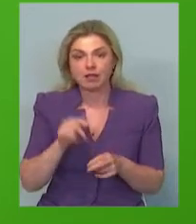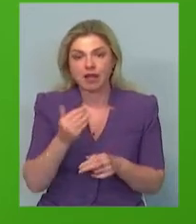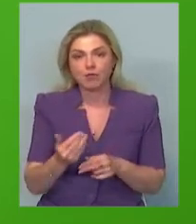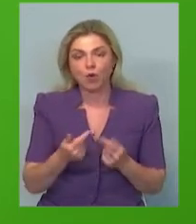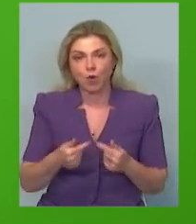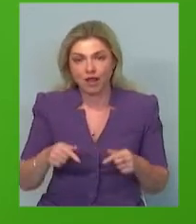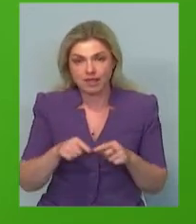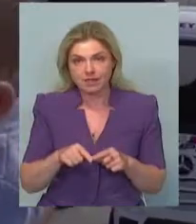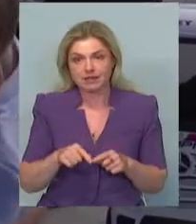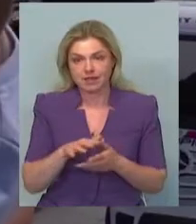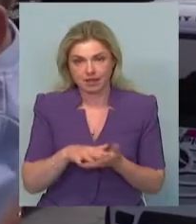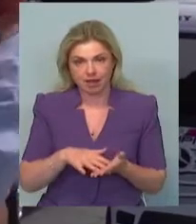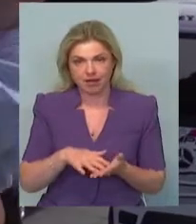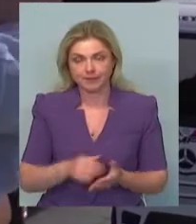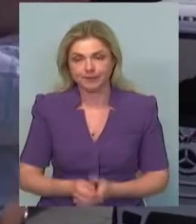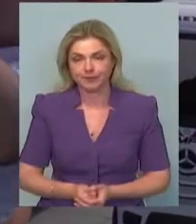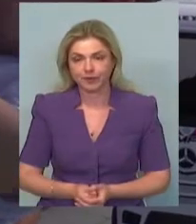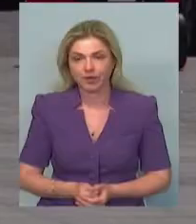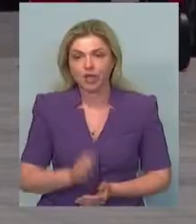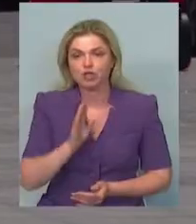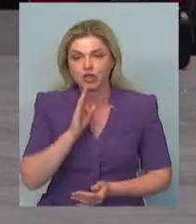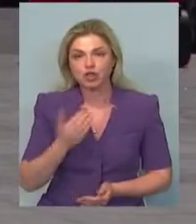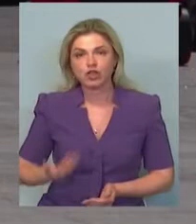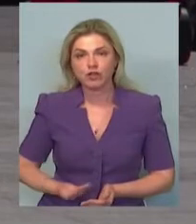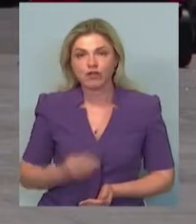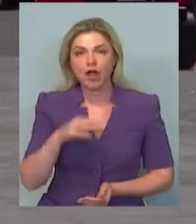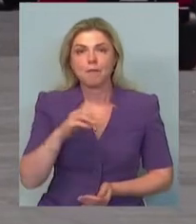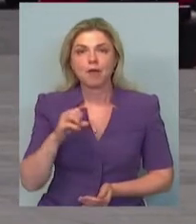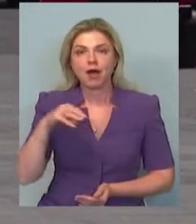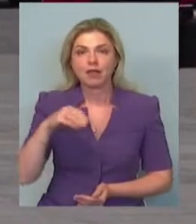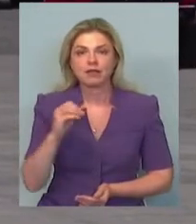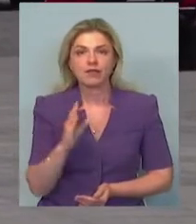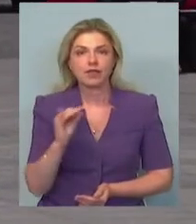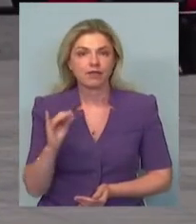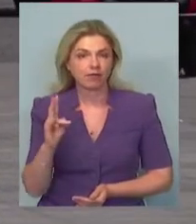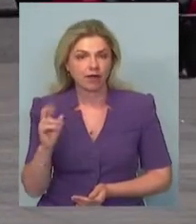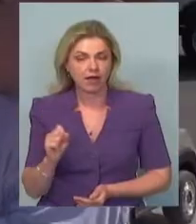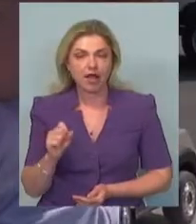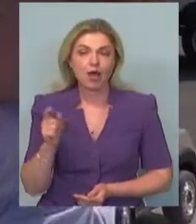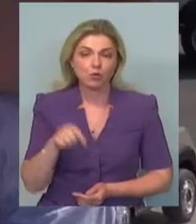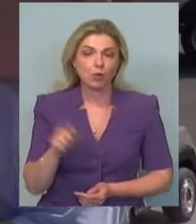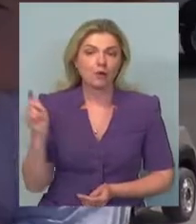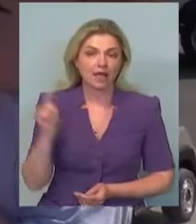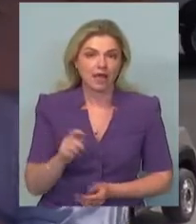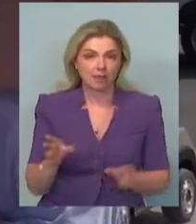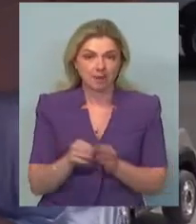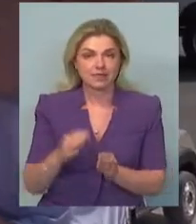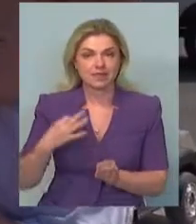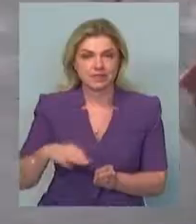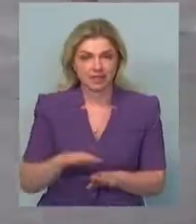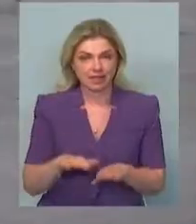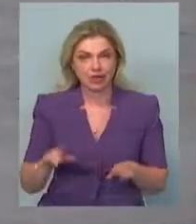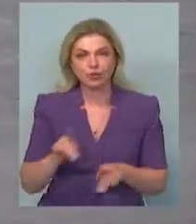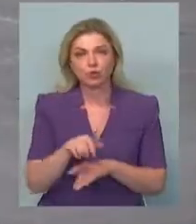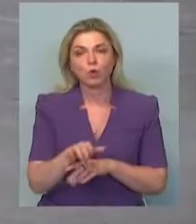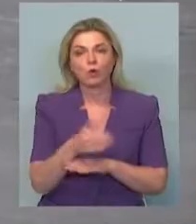Кльосової. Ганна Шортак живе у Матвіївці. Приїхала з синами на Соборну площу, аби прогулятися. Говорить, бачила інформацію про те, що у